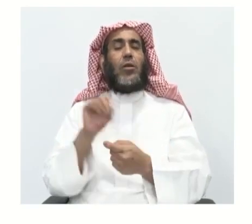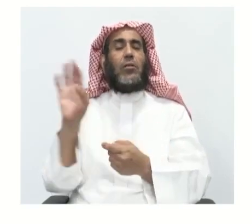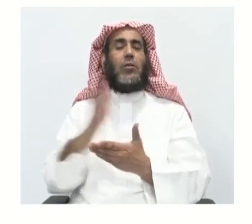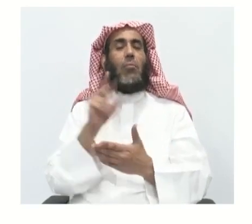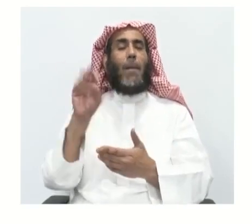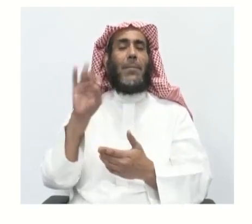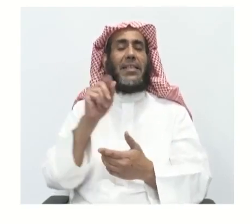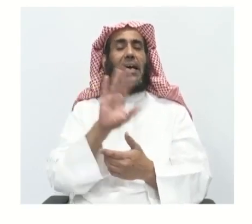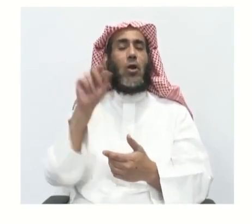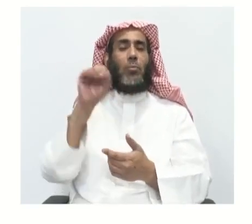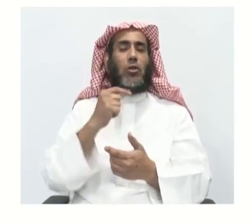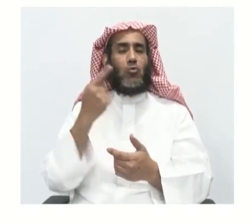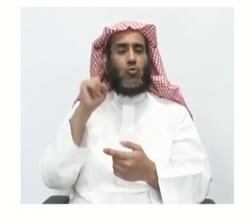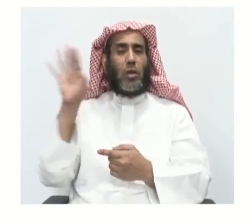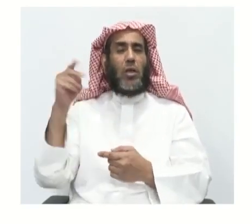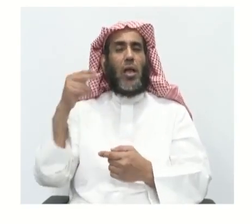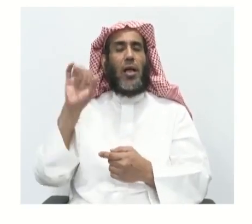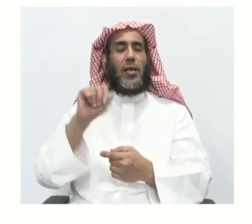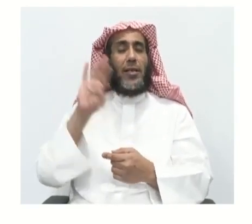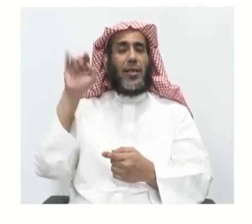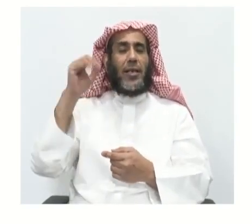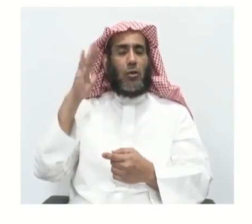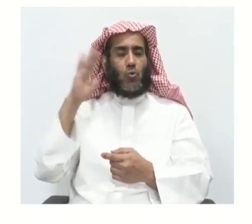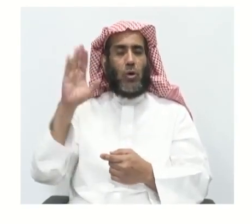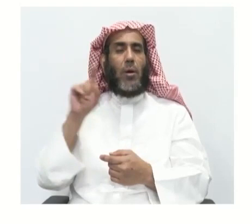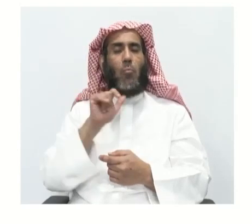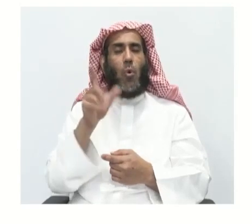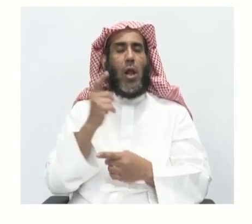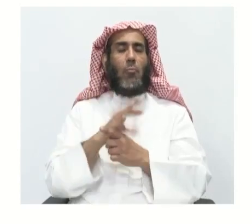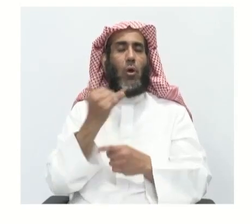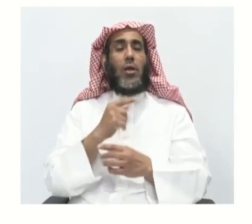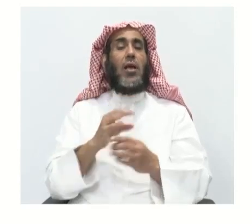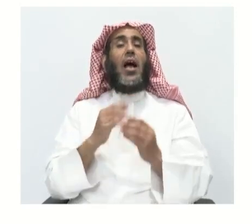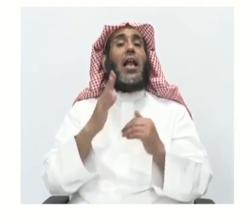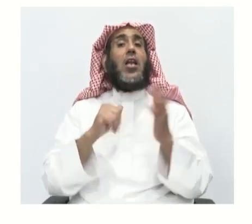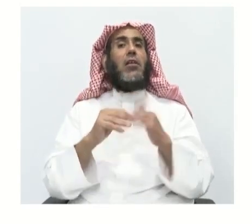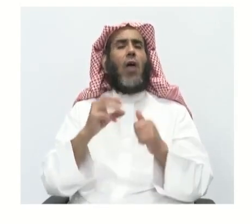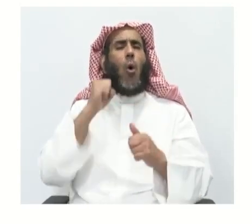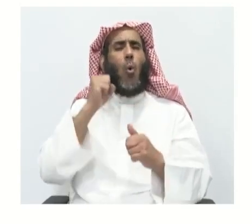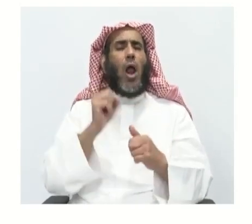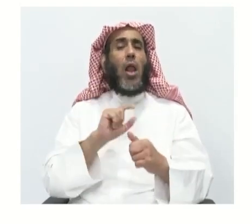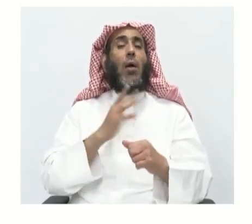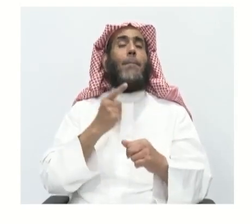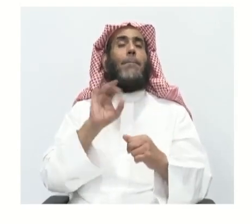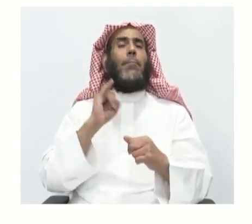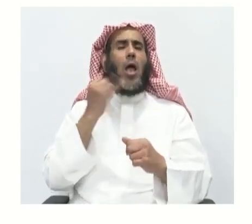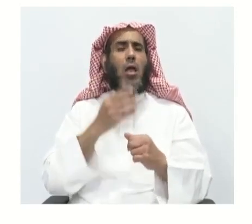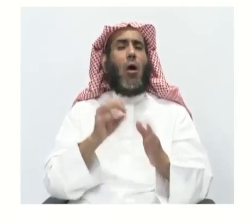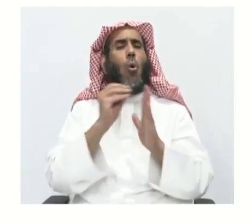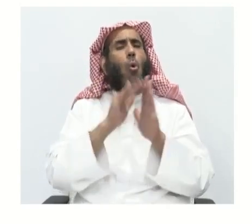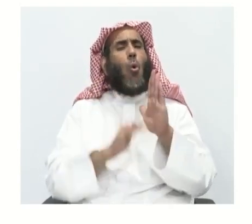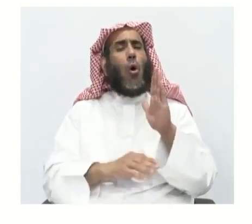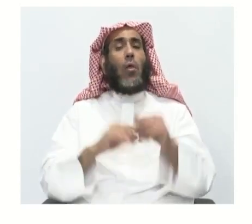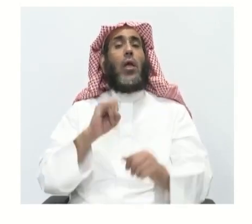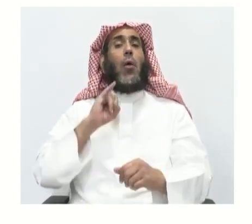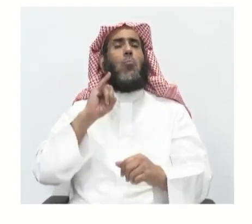الاشاره لاستاذ محمد القبيشي نحن في الوحده التدريبيه الثانيه في الكفايه الاملائيه قضايا املائيه وعرف